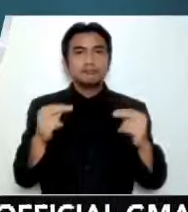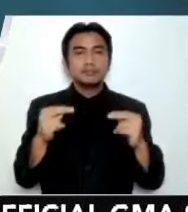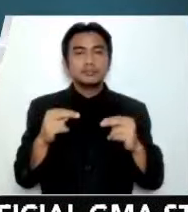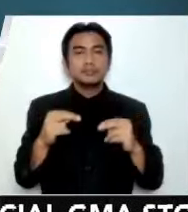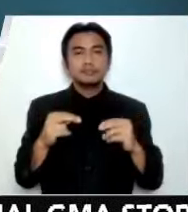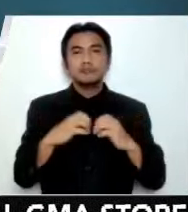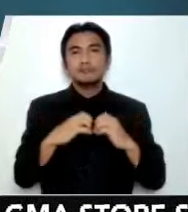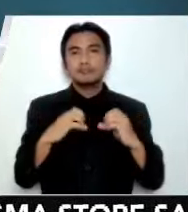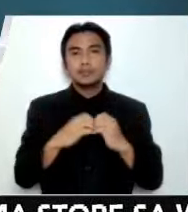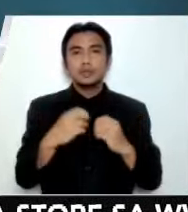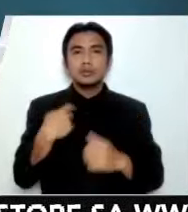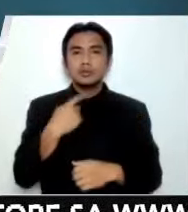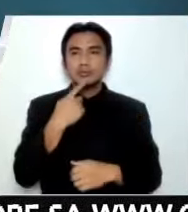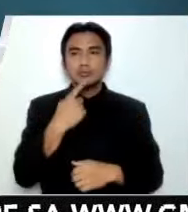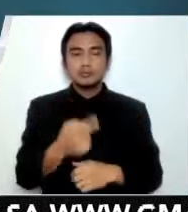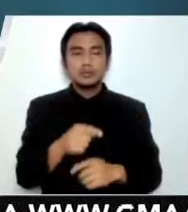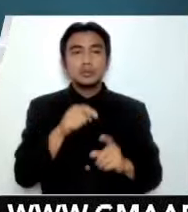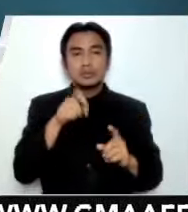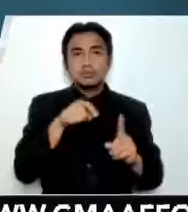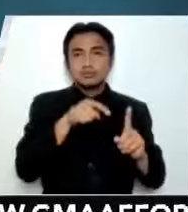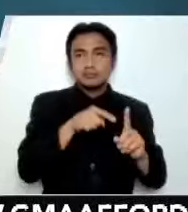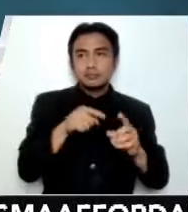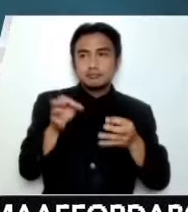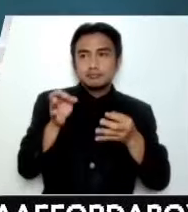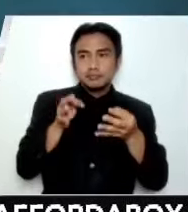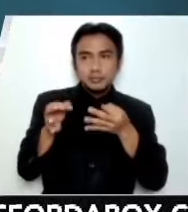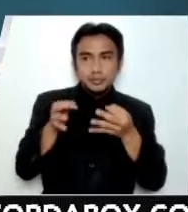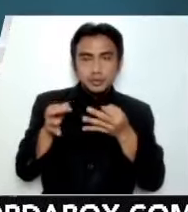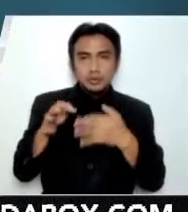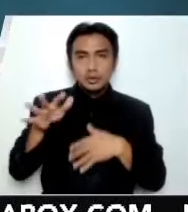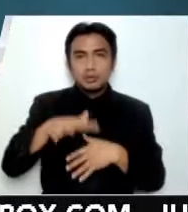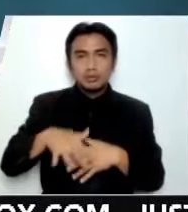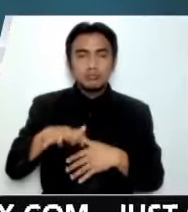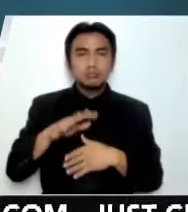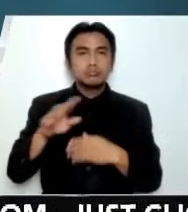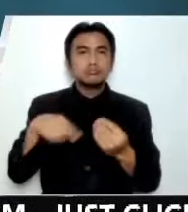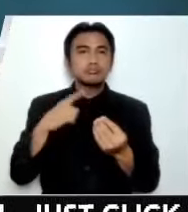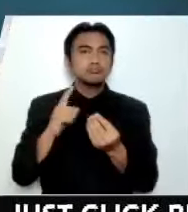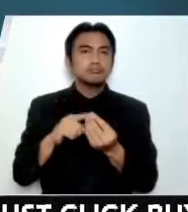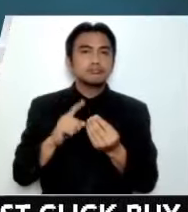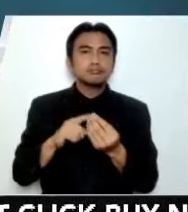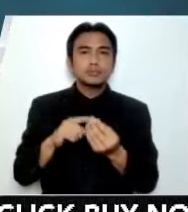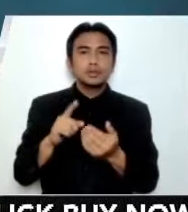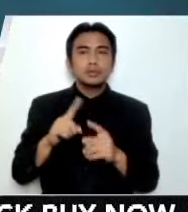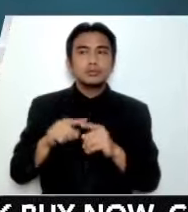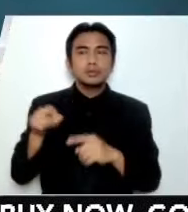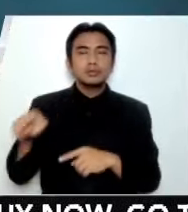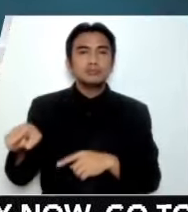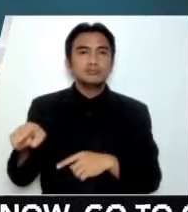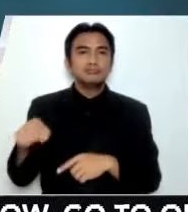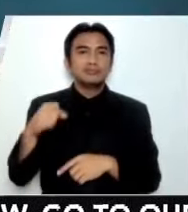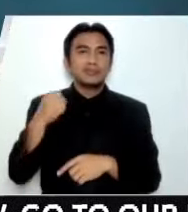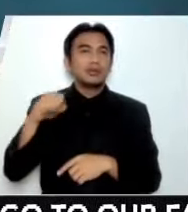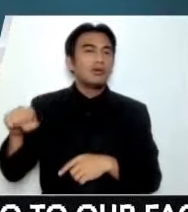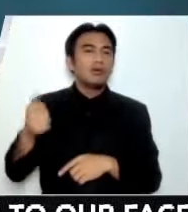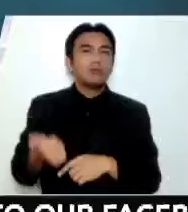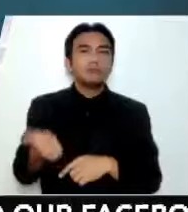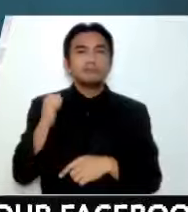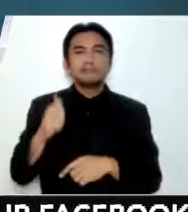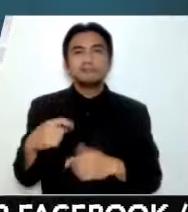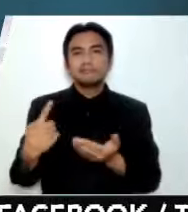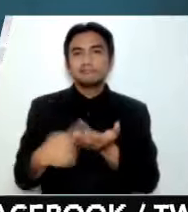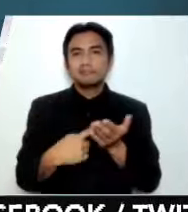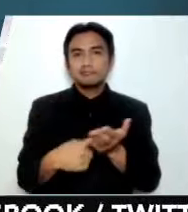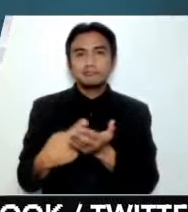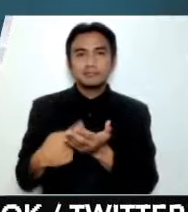sanang ipaliwanag lahat pero tumanggi umanong makipag-usap si Cayetano sa kanila ni Senador Ping Lacson